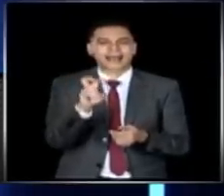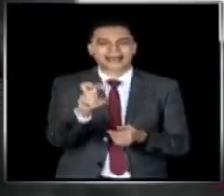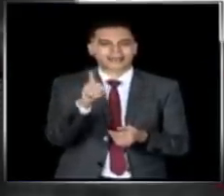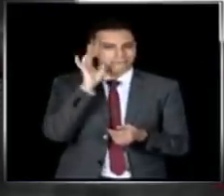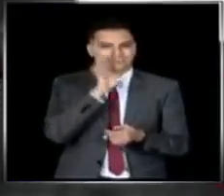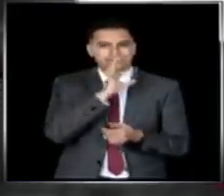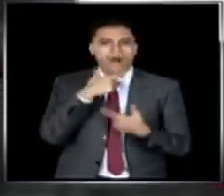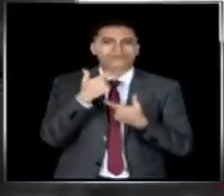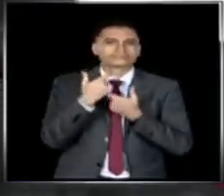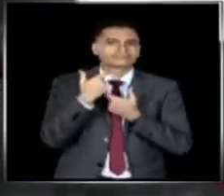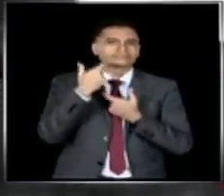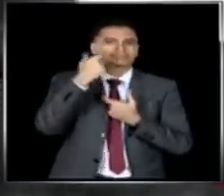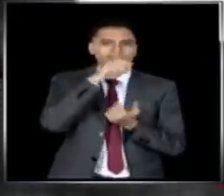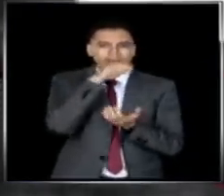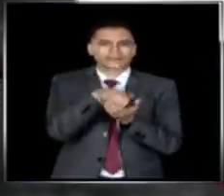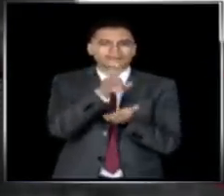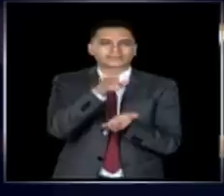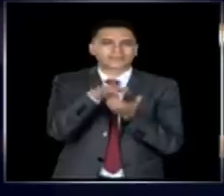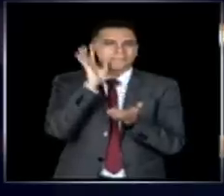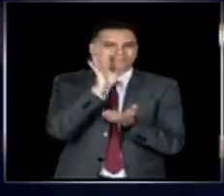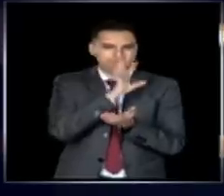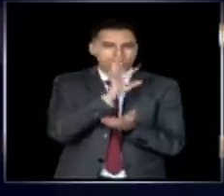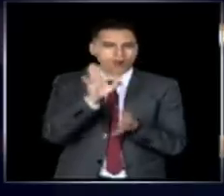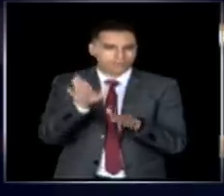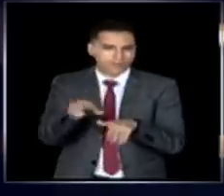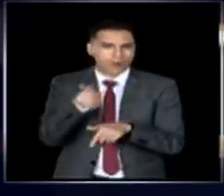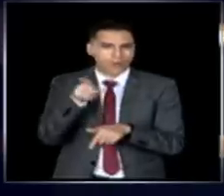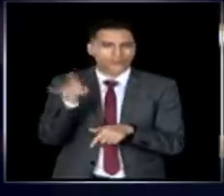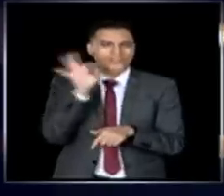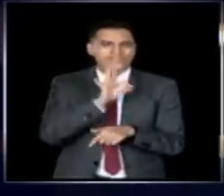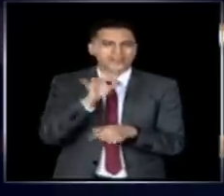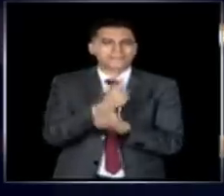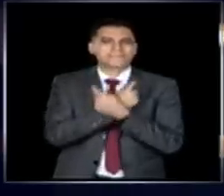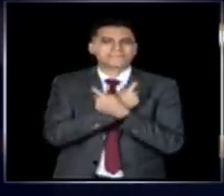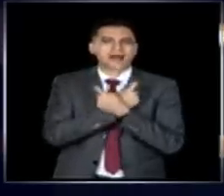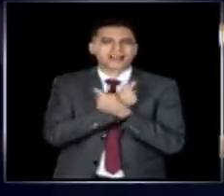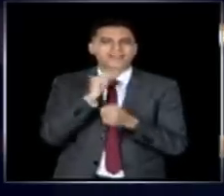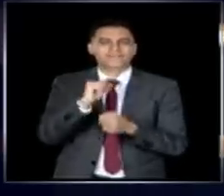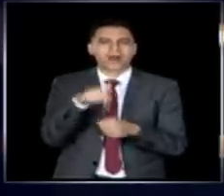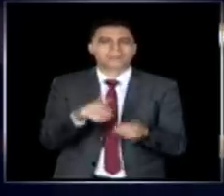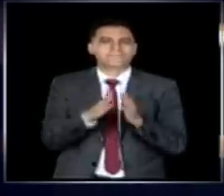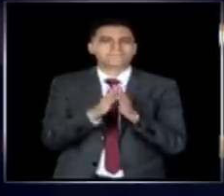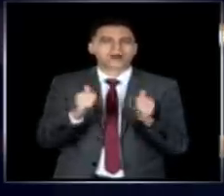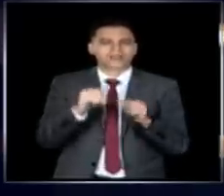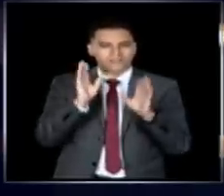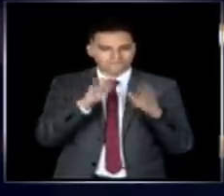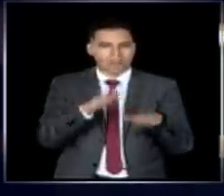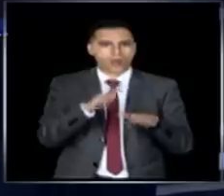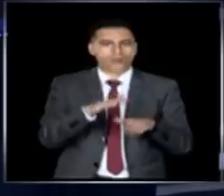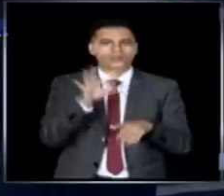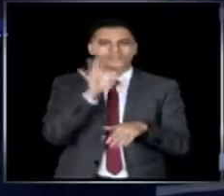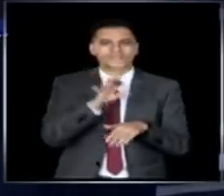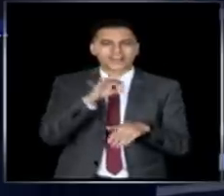بيعود للعصر الطباشيري، موجود في المتحف الجيولوجي المصري في زهراء